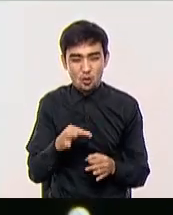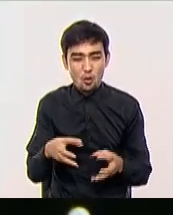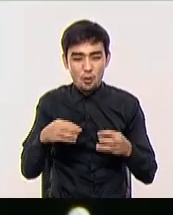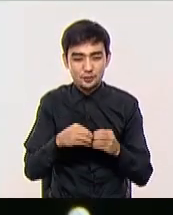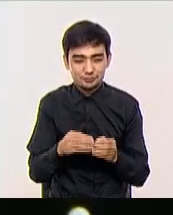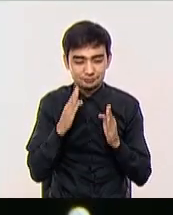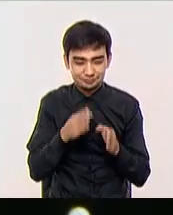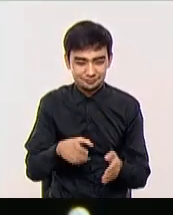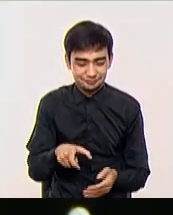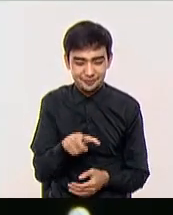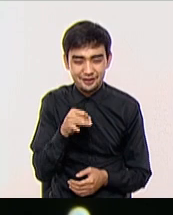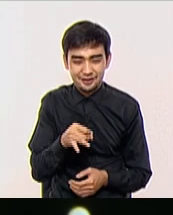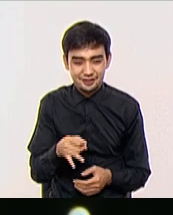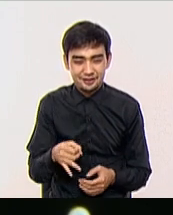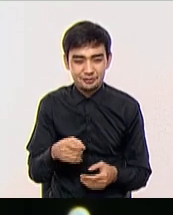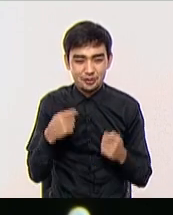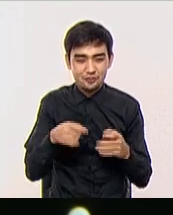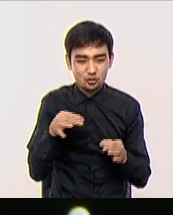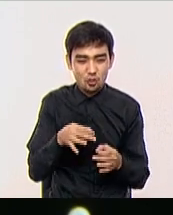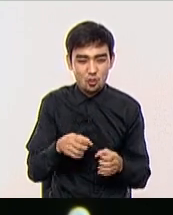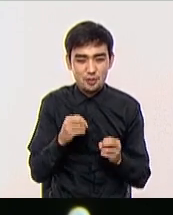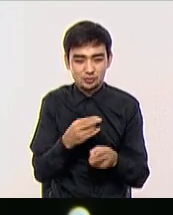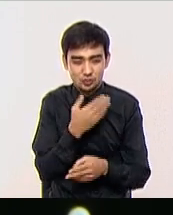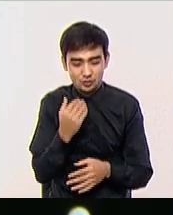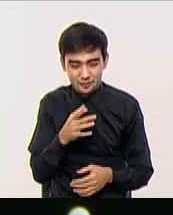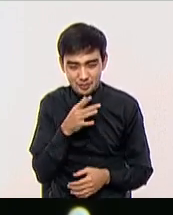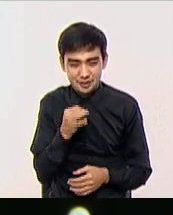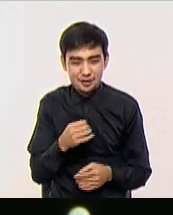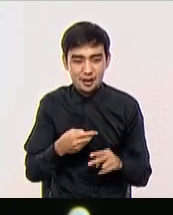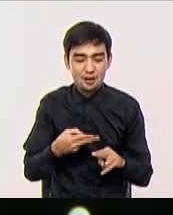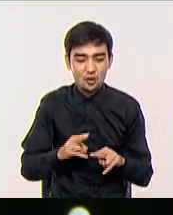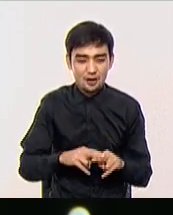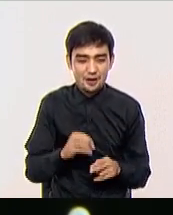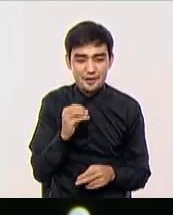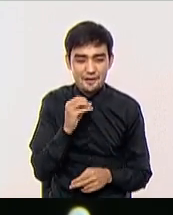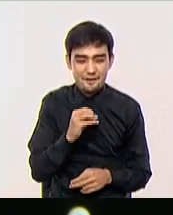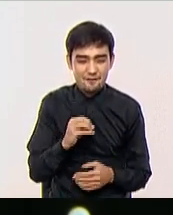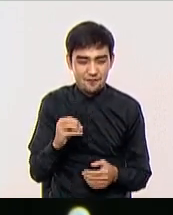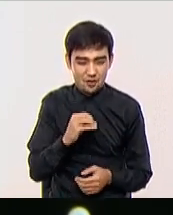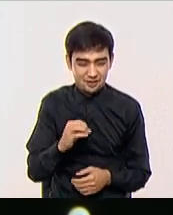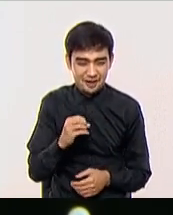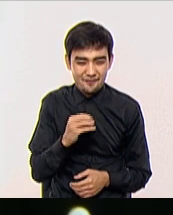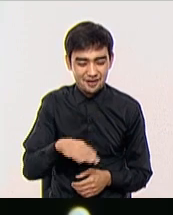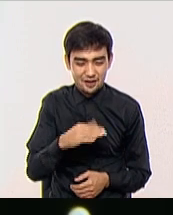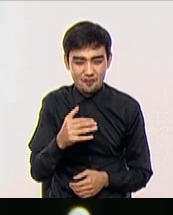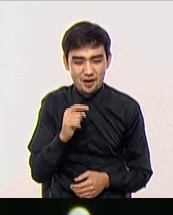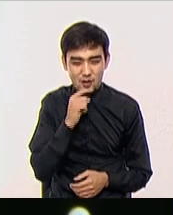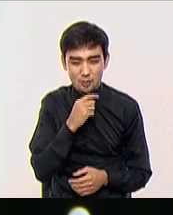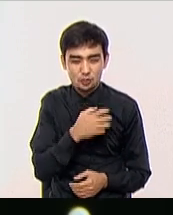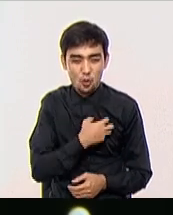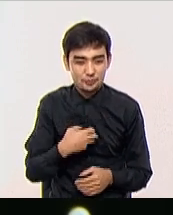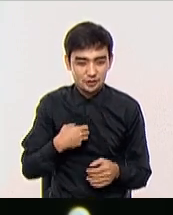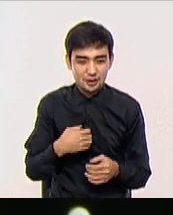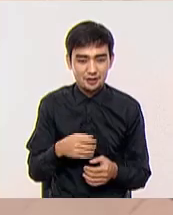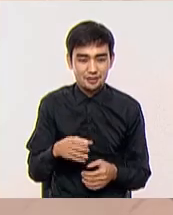к обеспечению продовольственной безопасности, который разработала Евразийская экономическая комиссия совместно со